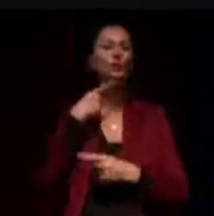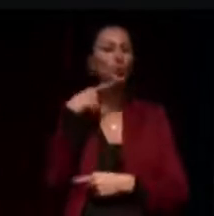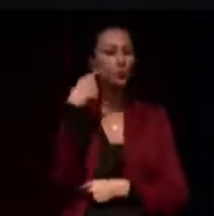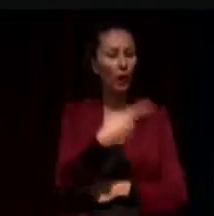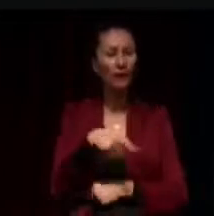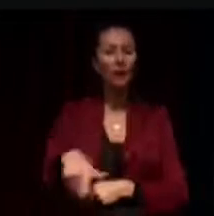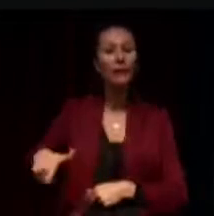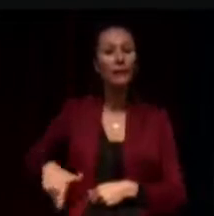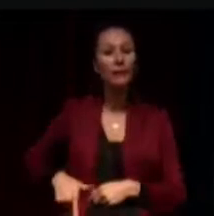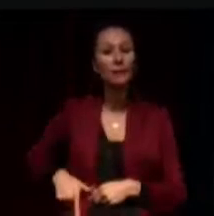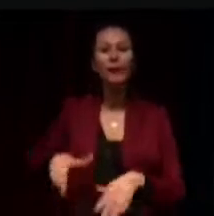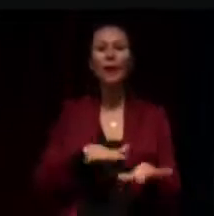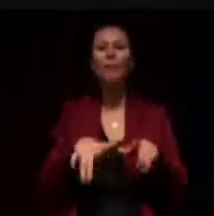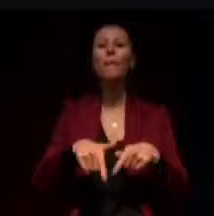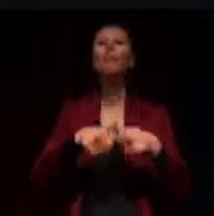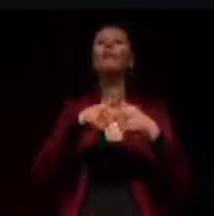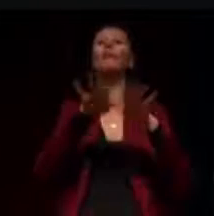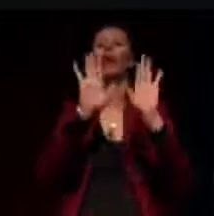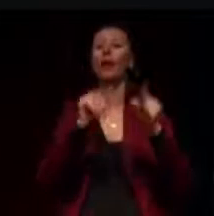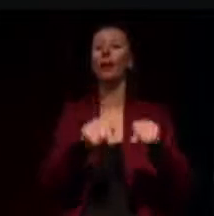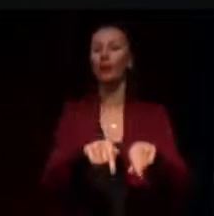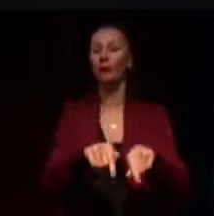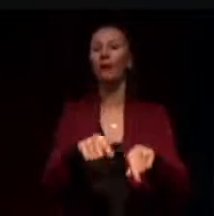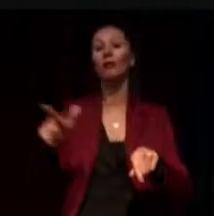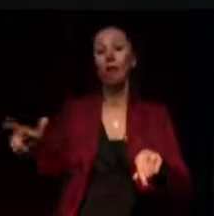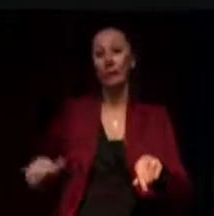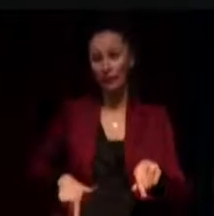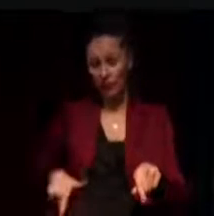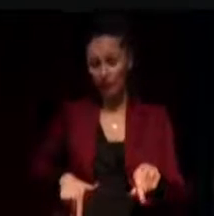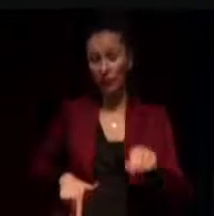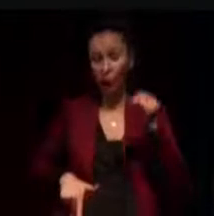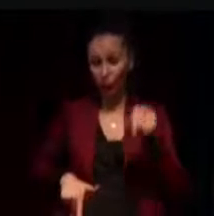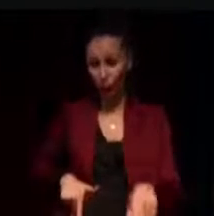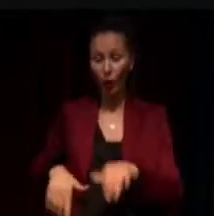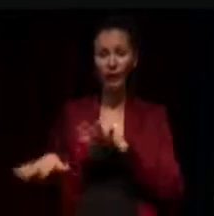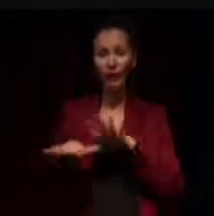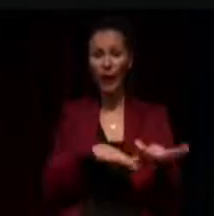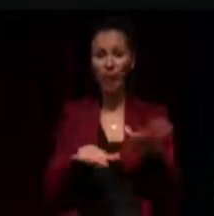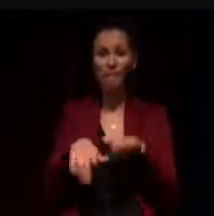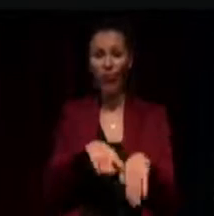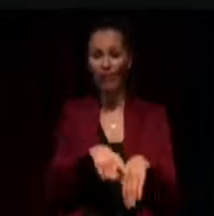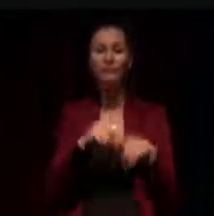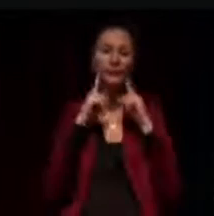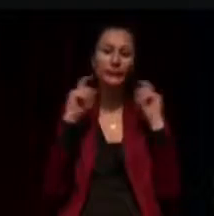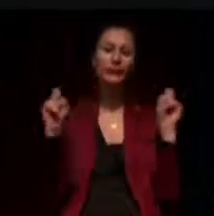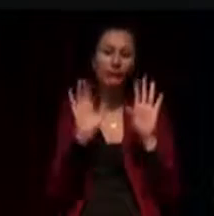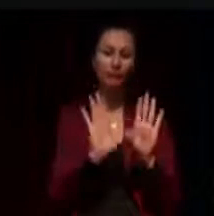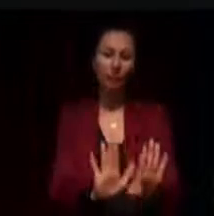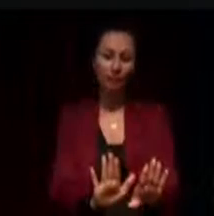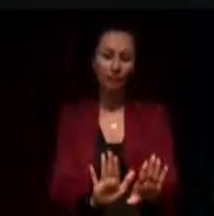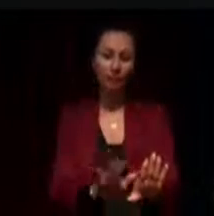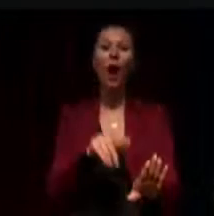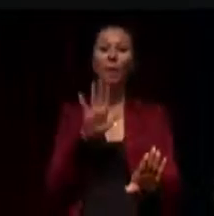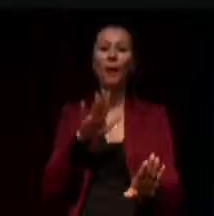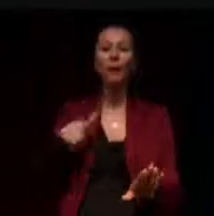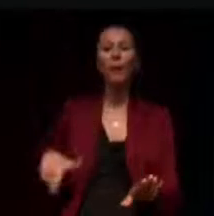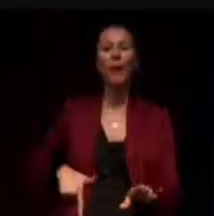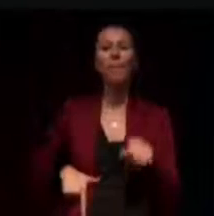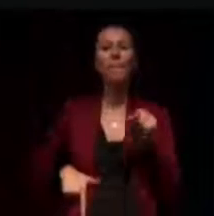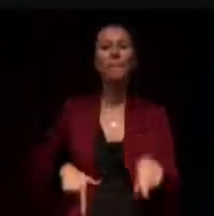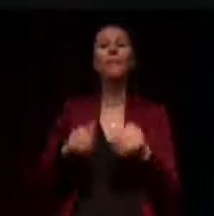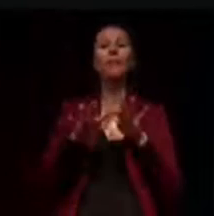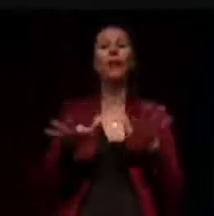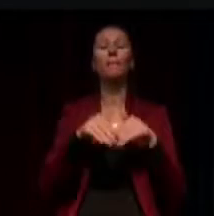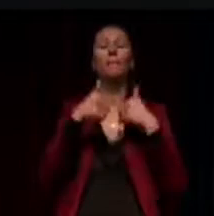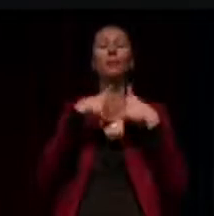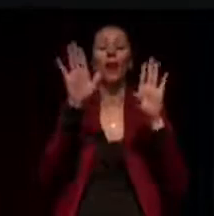Bu İzmir depremi değil, bu İzmir, bu depremden İzmir etkilendi, bu deprem İzmir'de olmadı diye söyledi. Bu